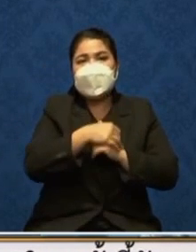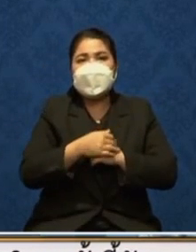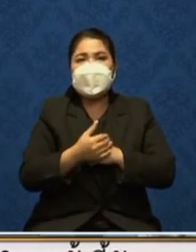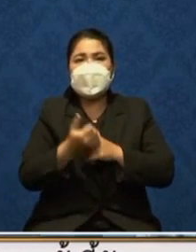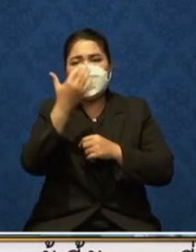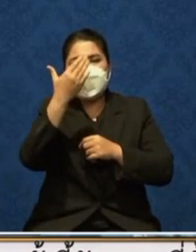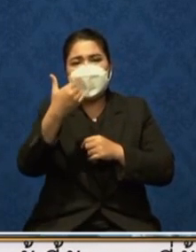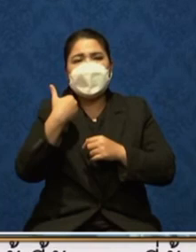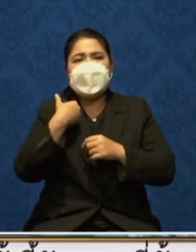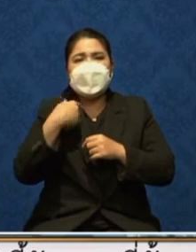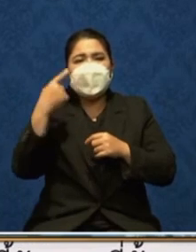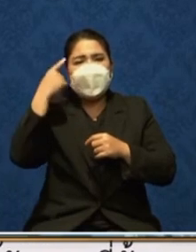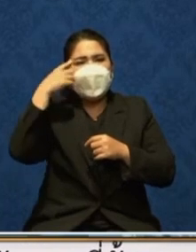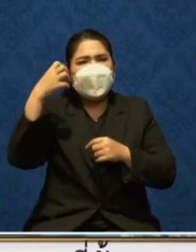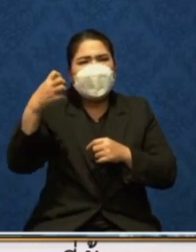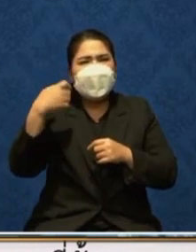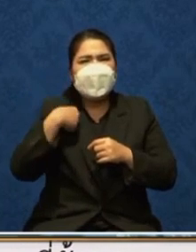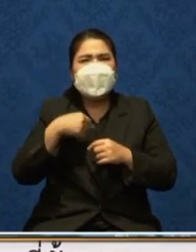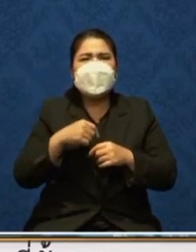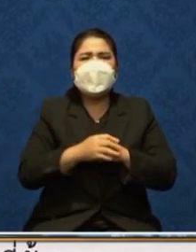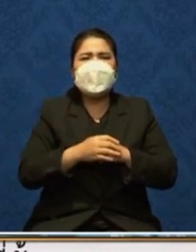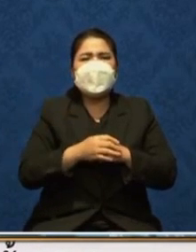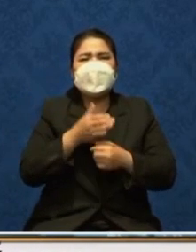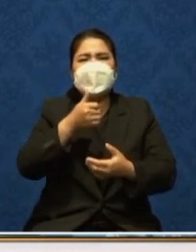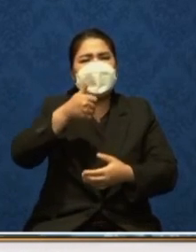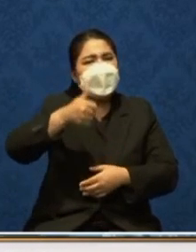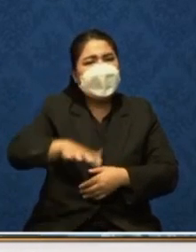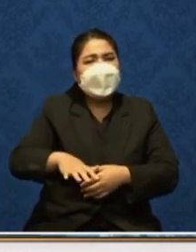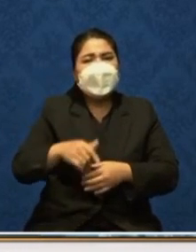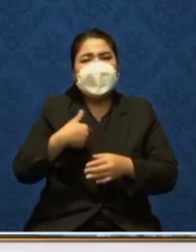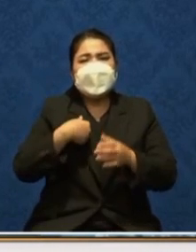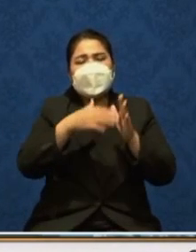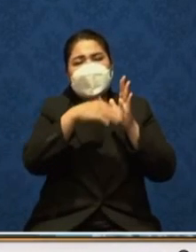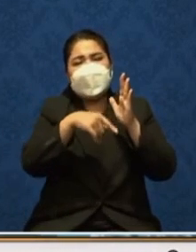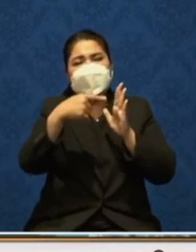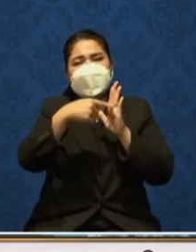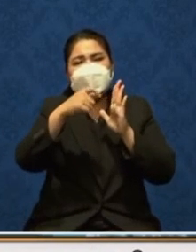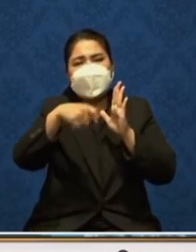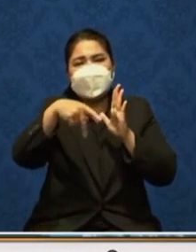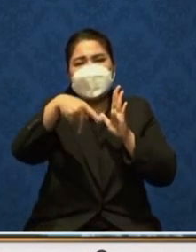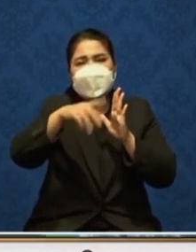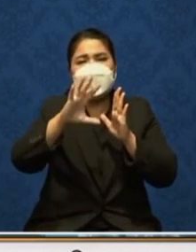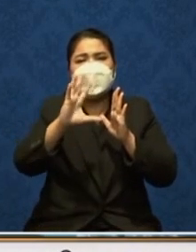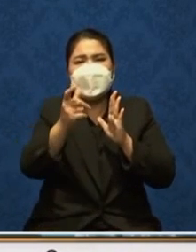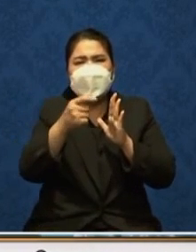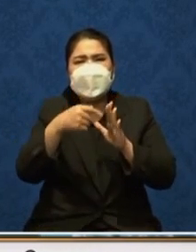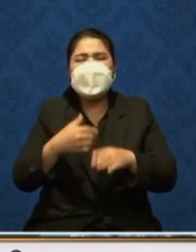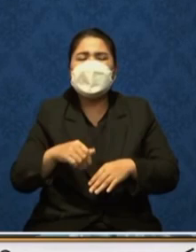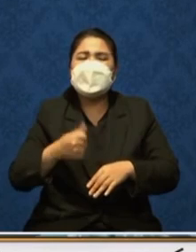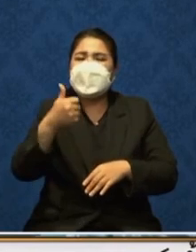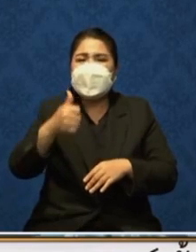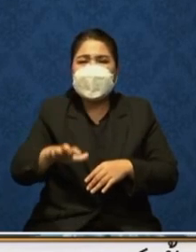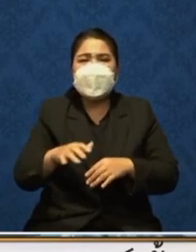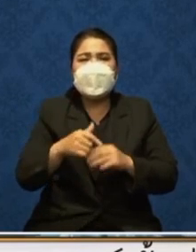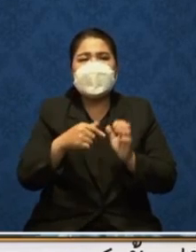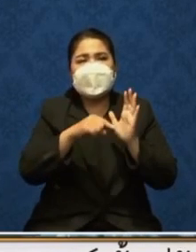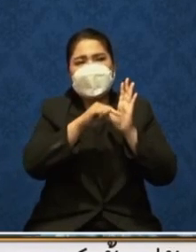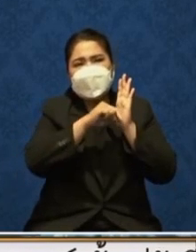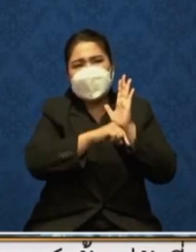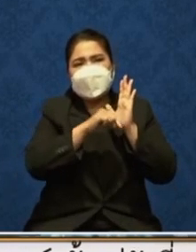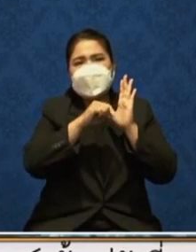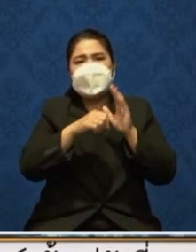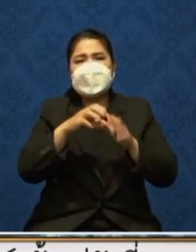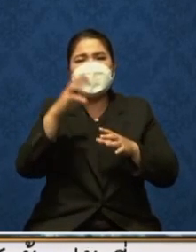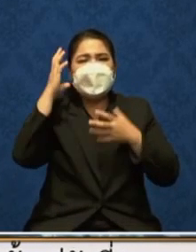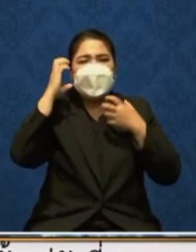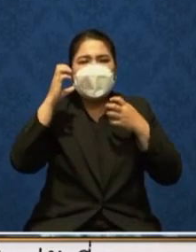ทำไมหัวอีนอดครับทำไมไปนัครสวัญร ไปพิเชโโกอดครัทำไมปราจีนบุรีสะแ้วอดครับเส้น